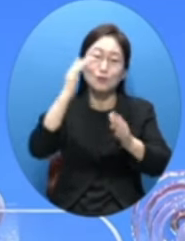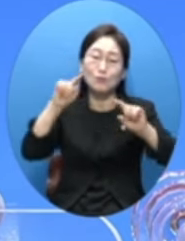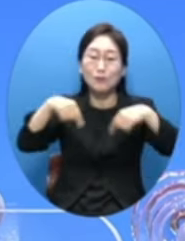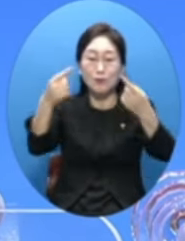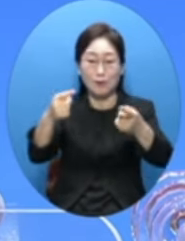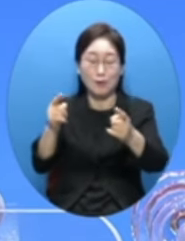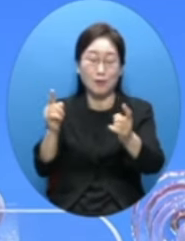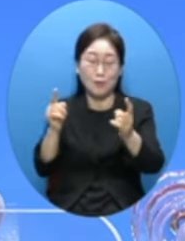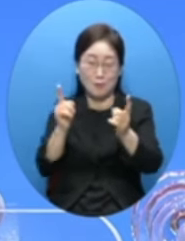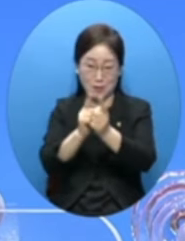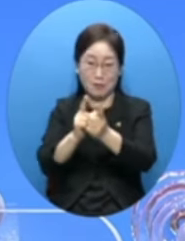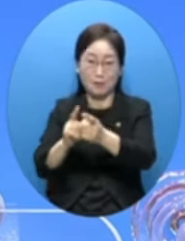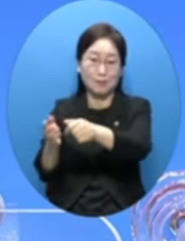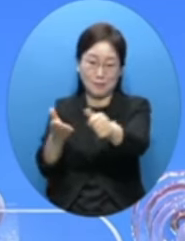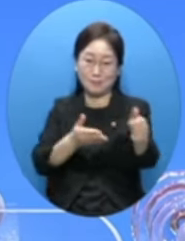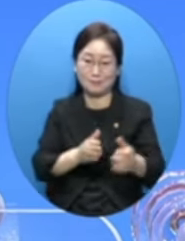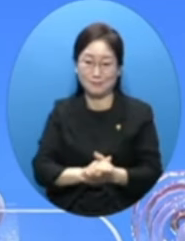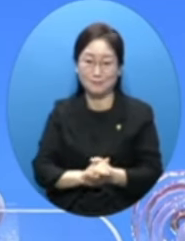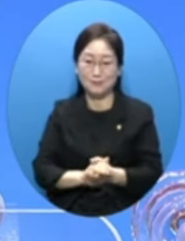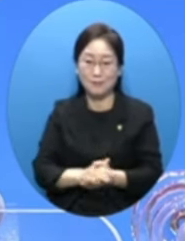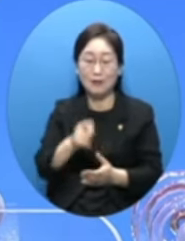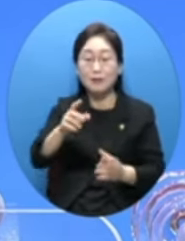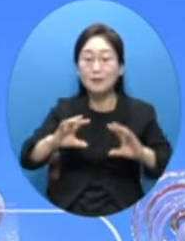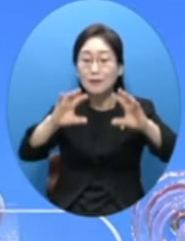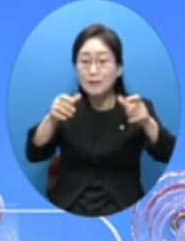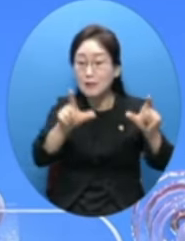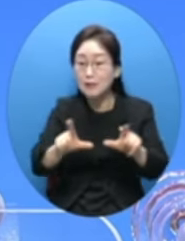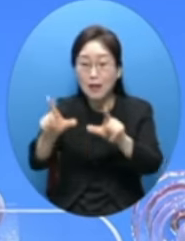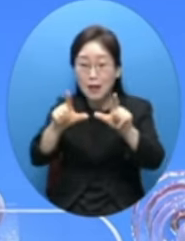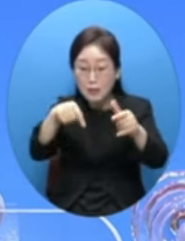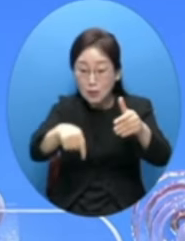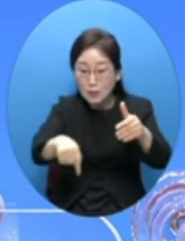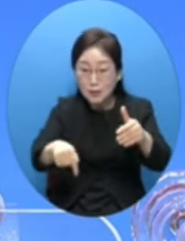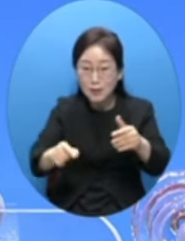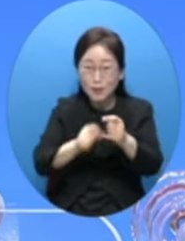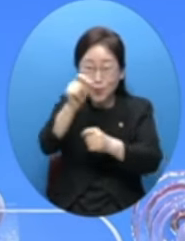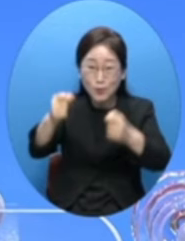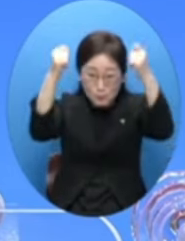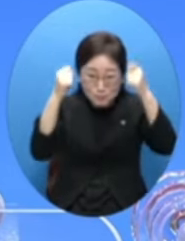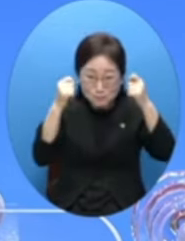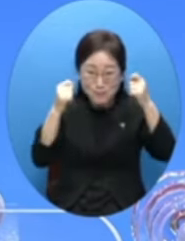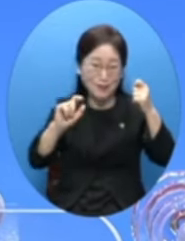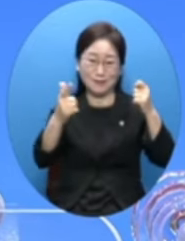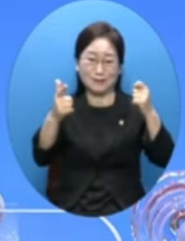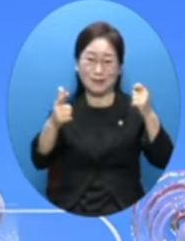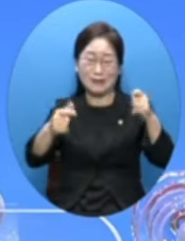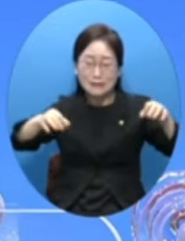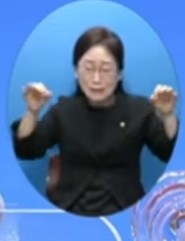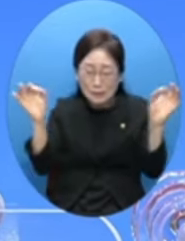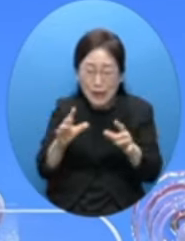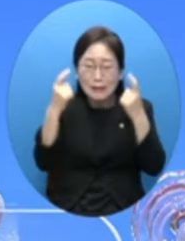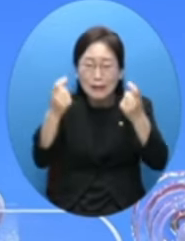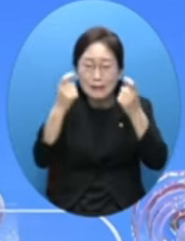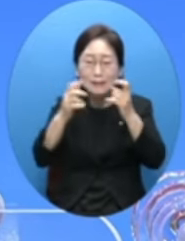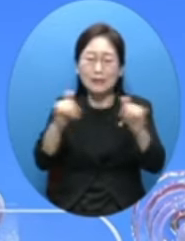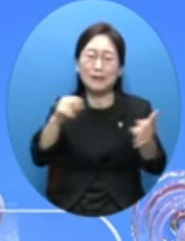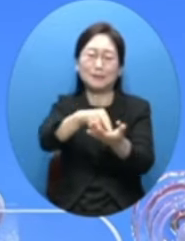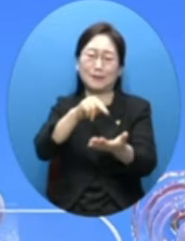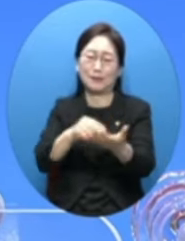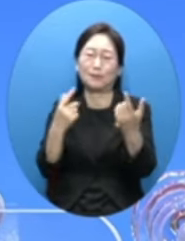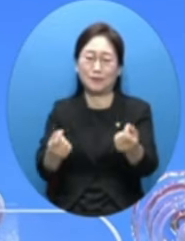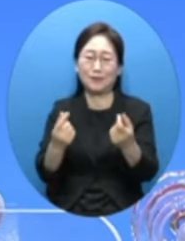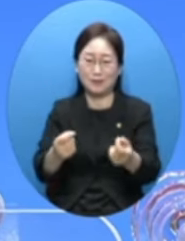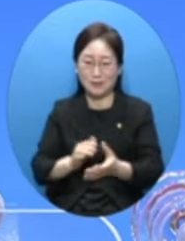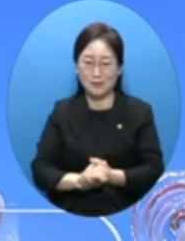것입니다. 이 땅에 우리가 영원히 살 것이 아닙니다. 이 땅은 잠깐 지나가는, 나그네처럼 지나가는